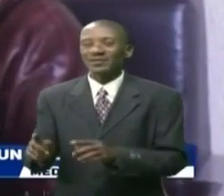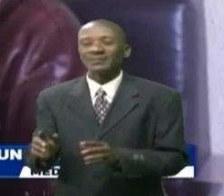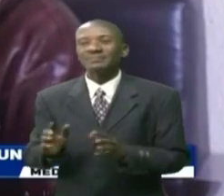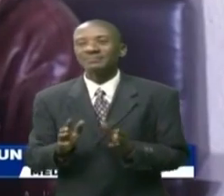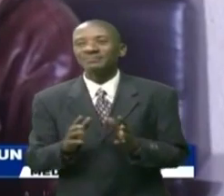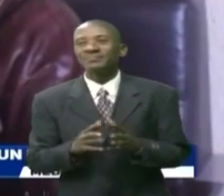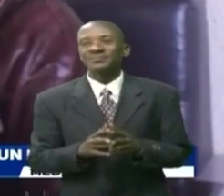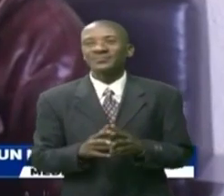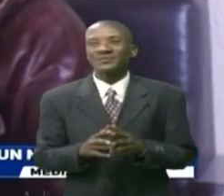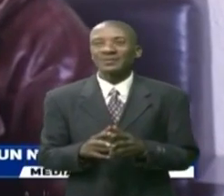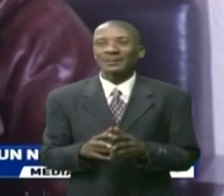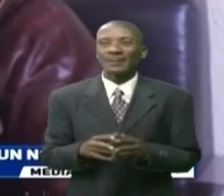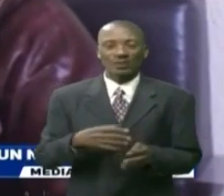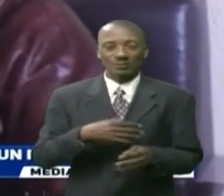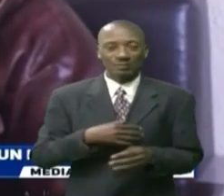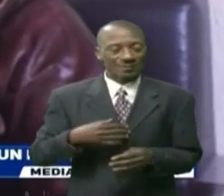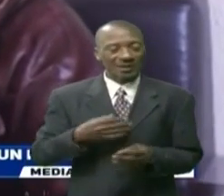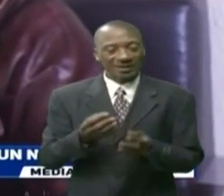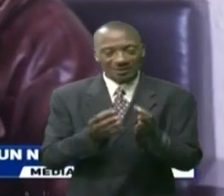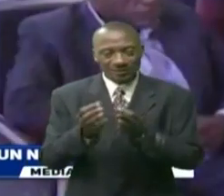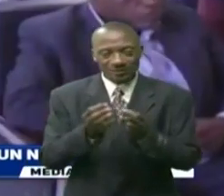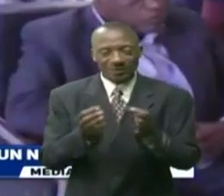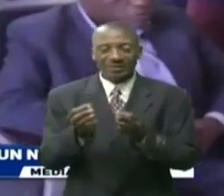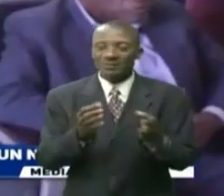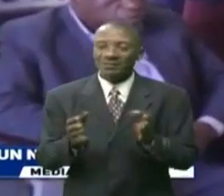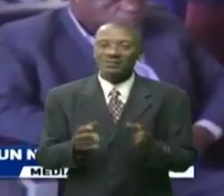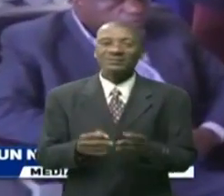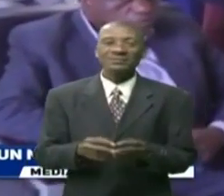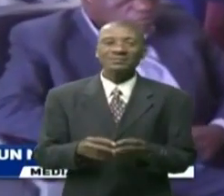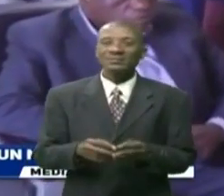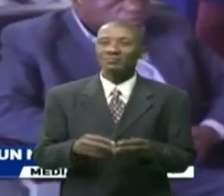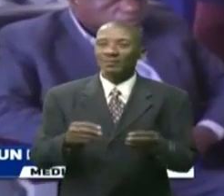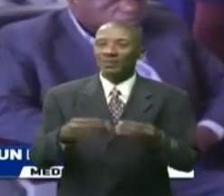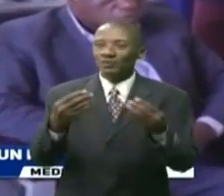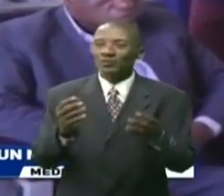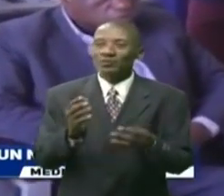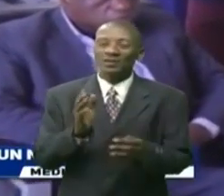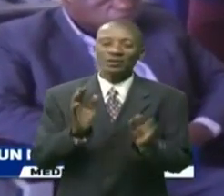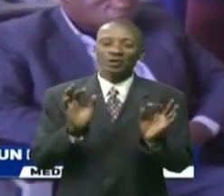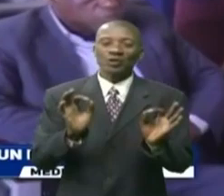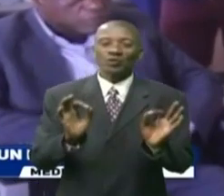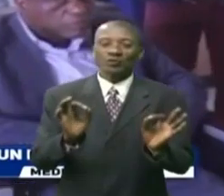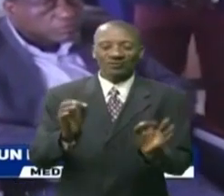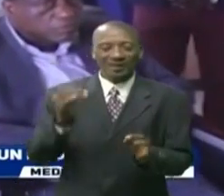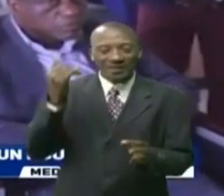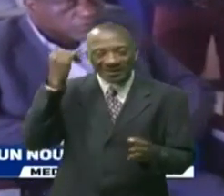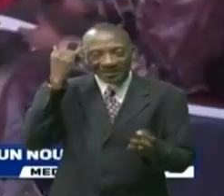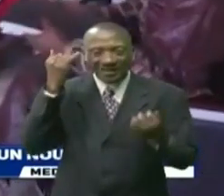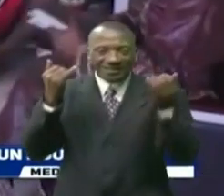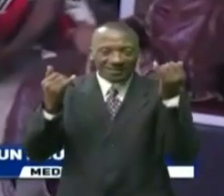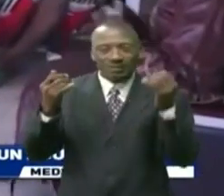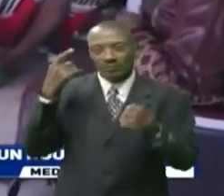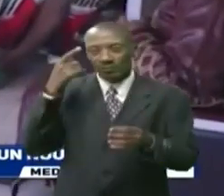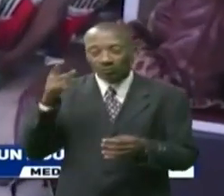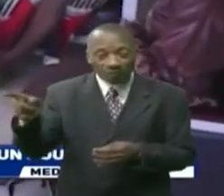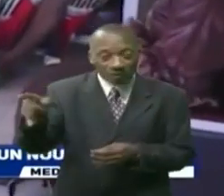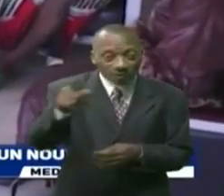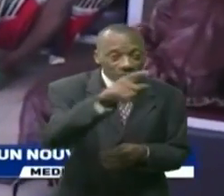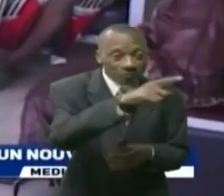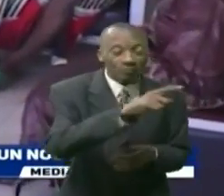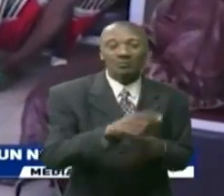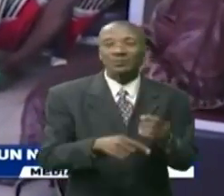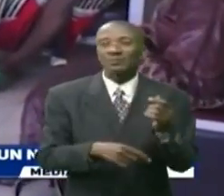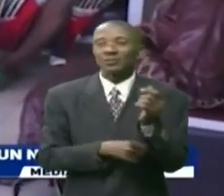que ce sont les grandes lignes de ma mission. Sous cette optique, la DG de la RTNC a annoncé une série